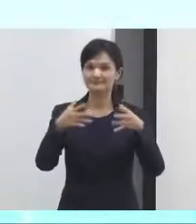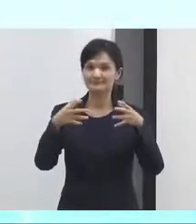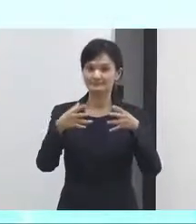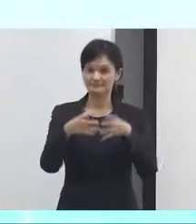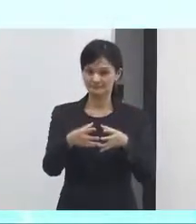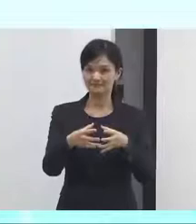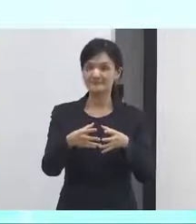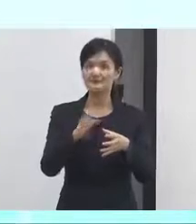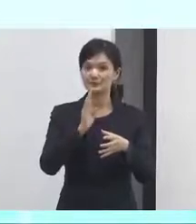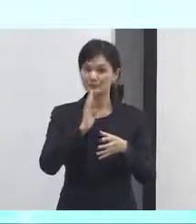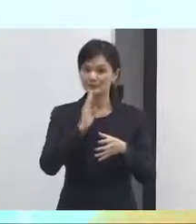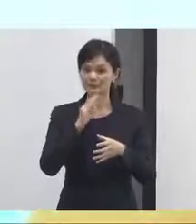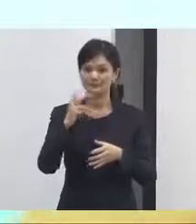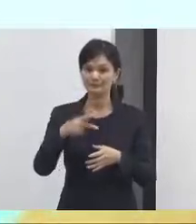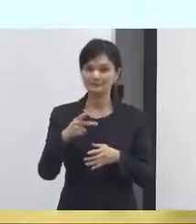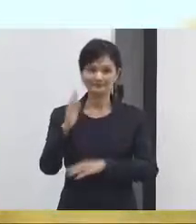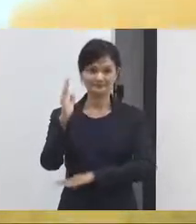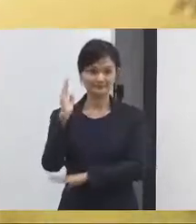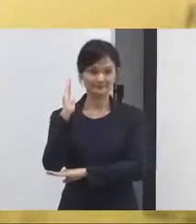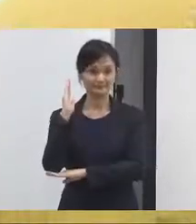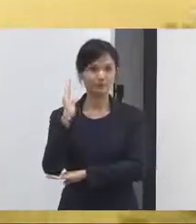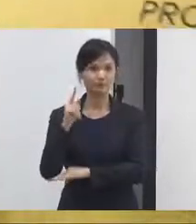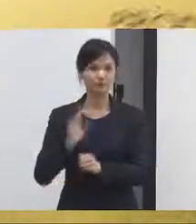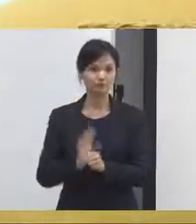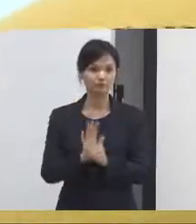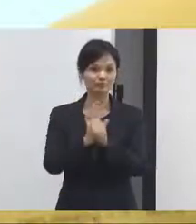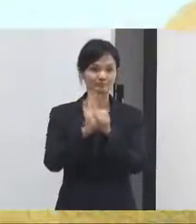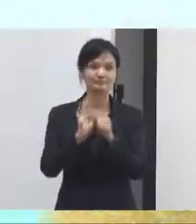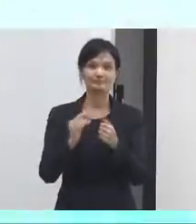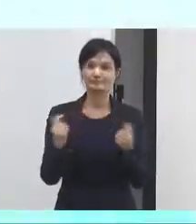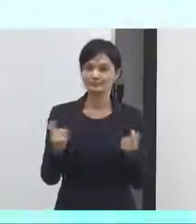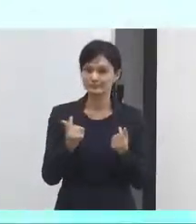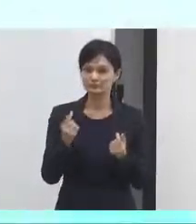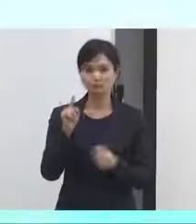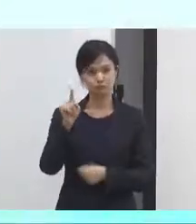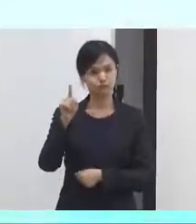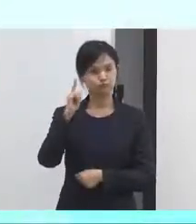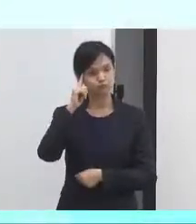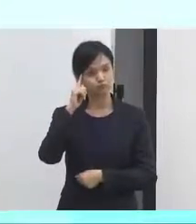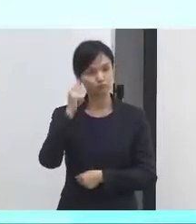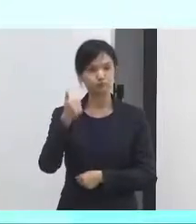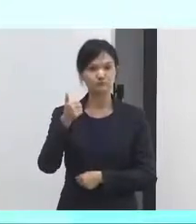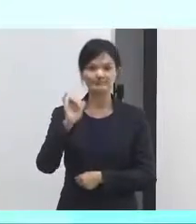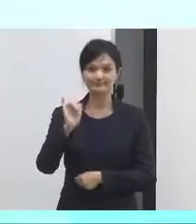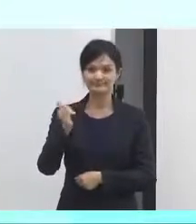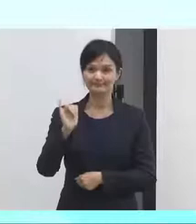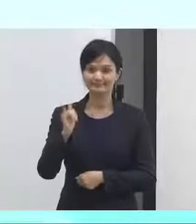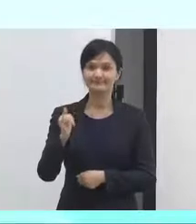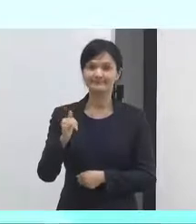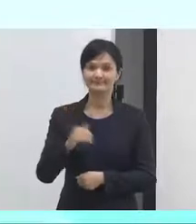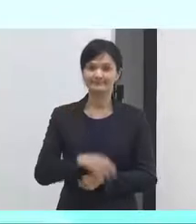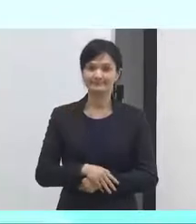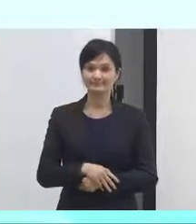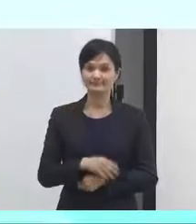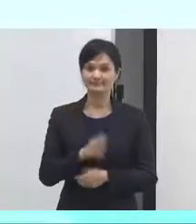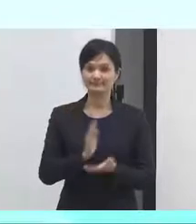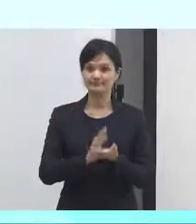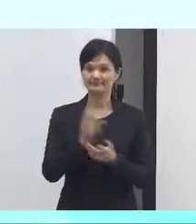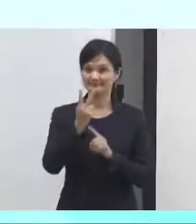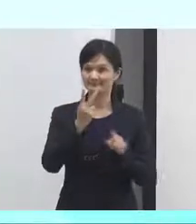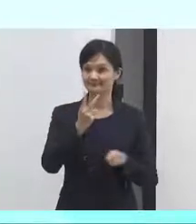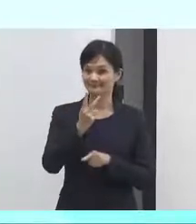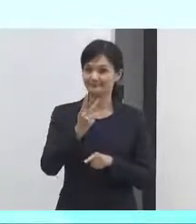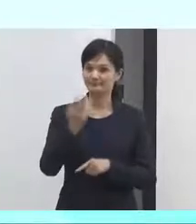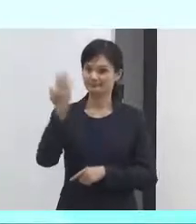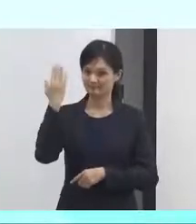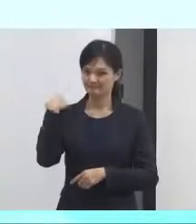主题。那也在就是政府上面推动方面，看起来是相对比较有反应的一个部分。那我们今天这两位讲者，其实就是从那个时